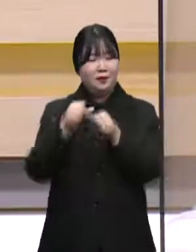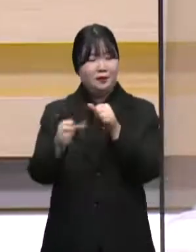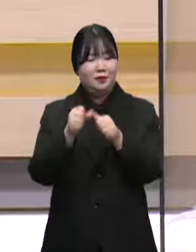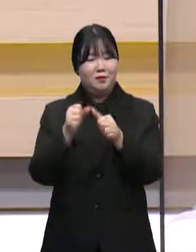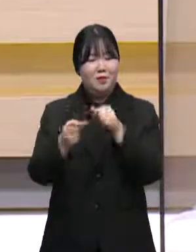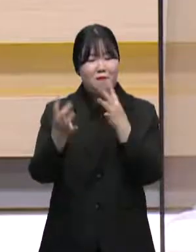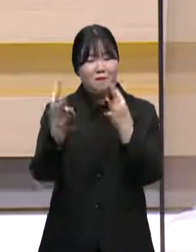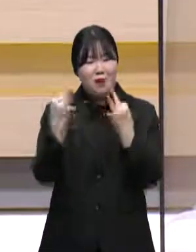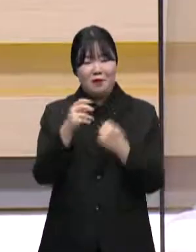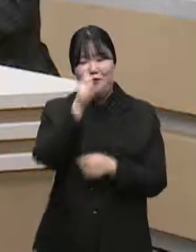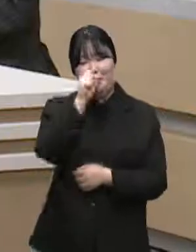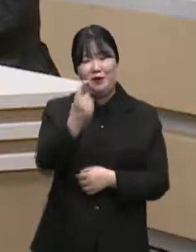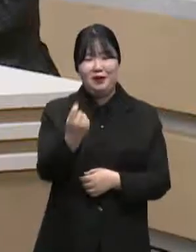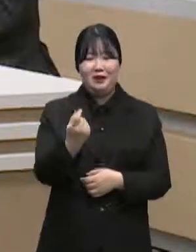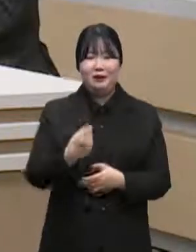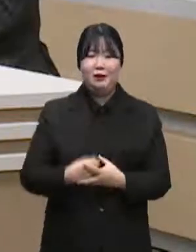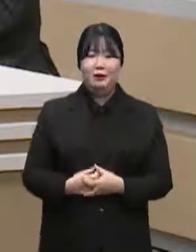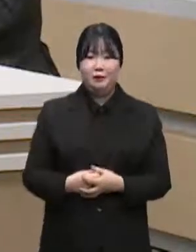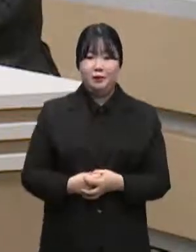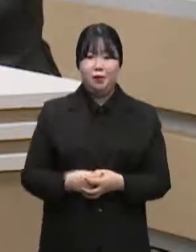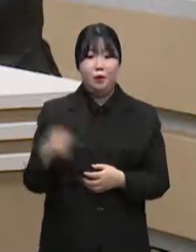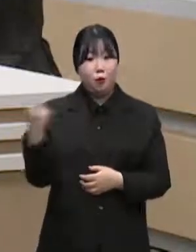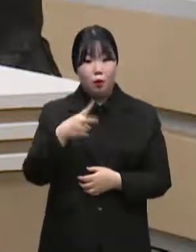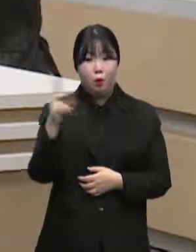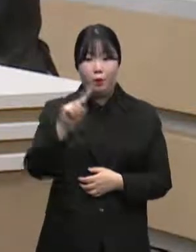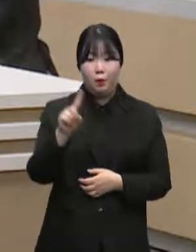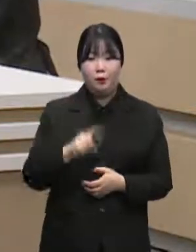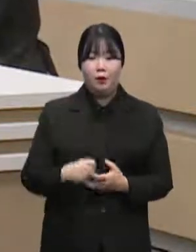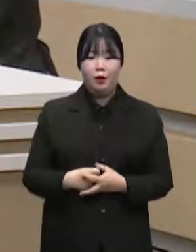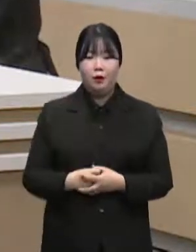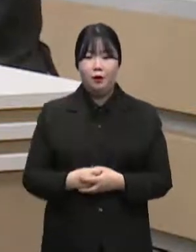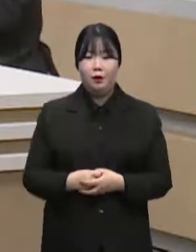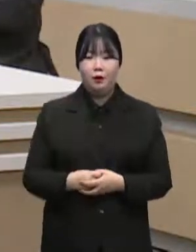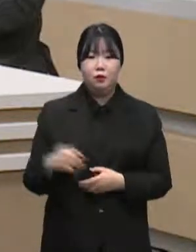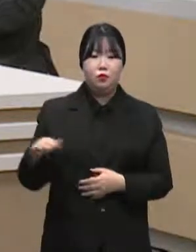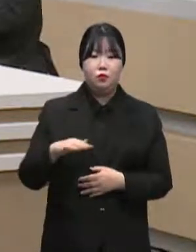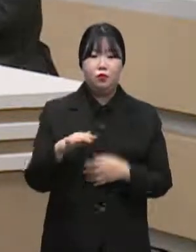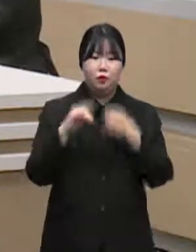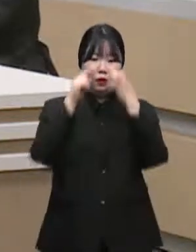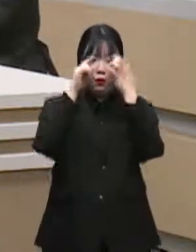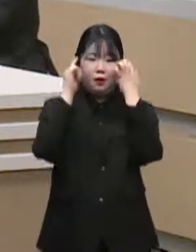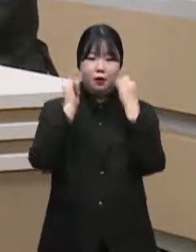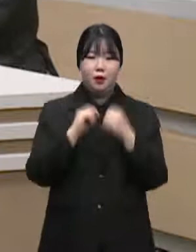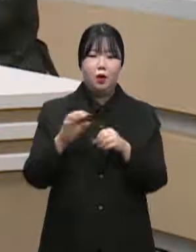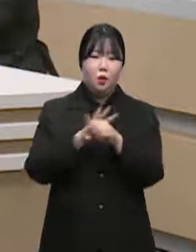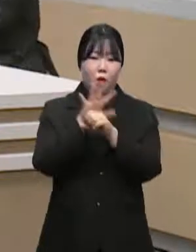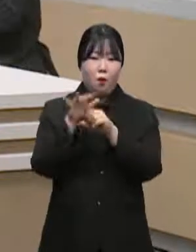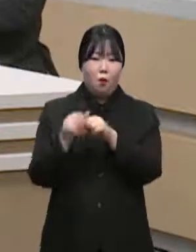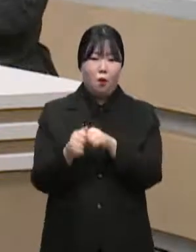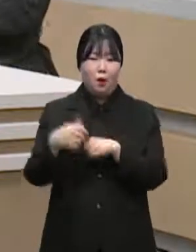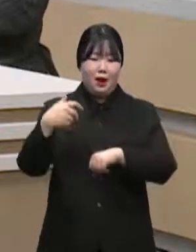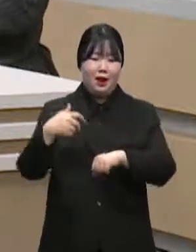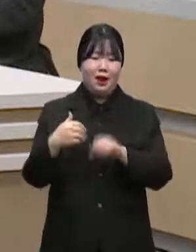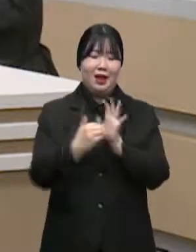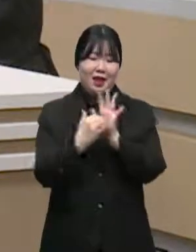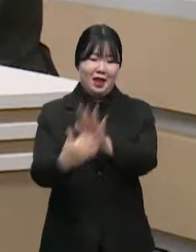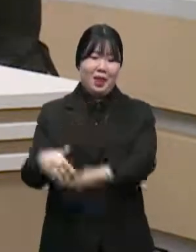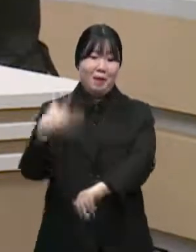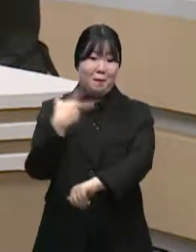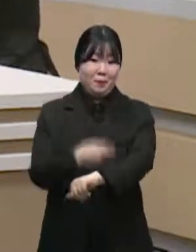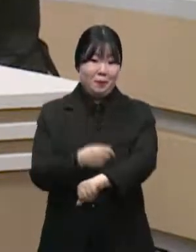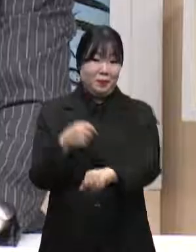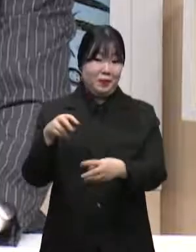더 많이 들려 오면 좋겠습니다 네트워 어떤 소식 준비되어 있나요 4 조 모 우리의 기다리셨던 코로나 1구 예방접종 센터 가